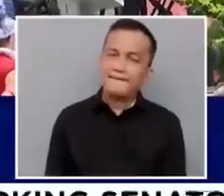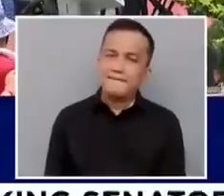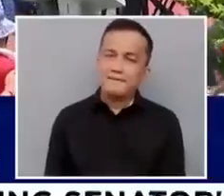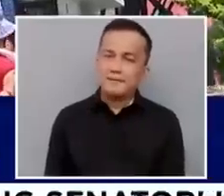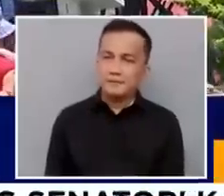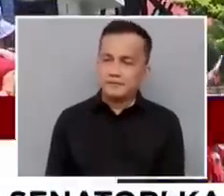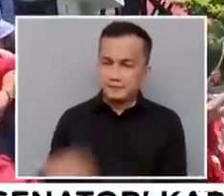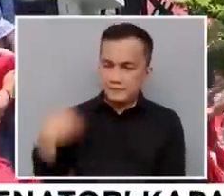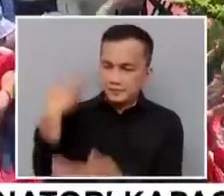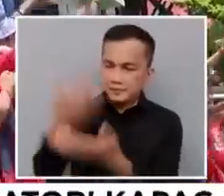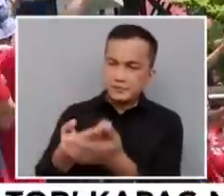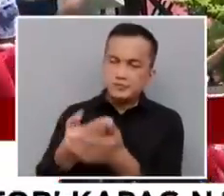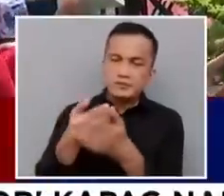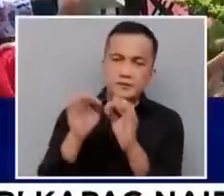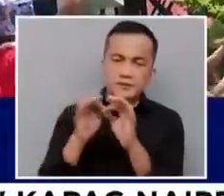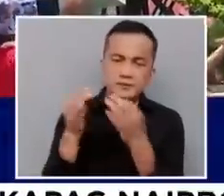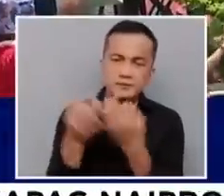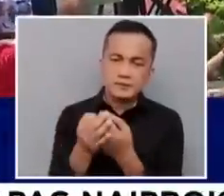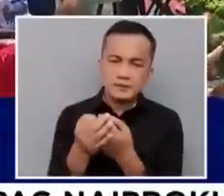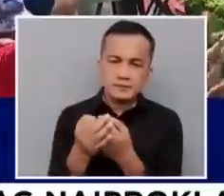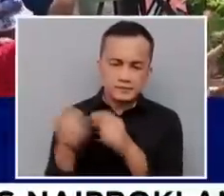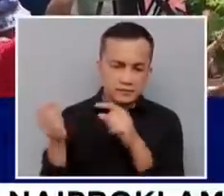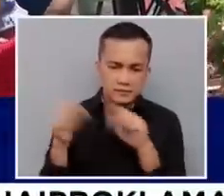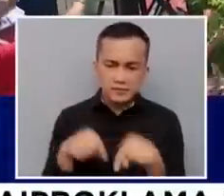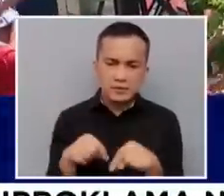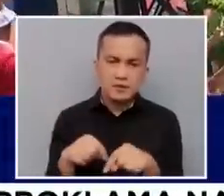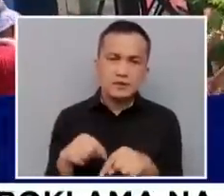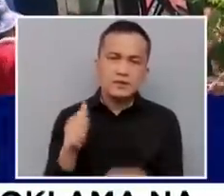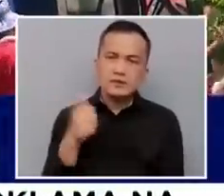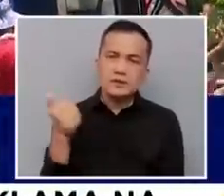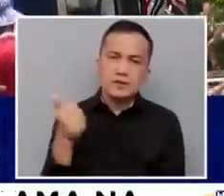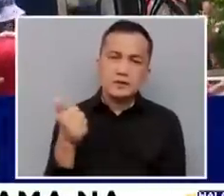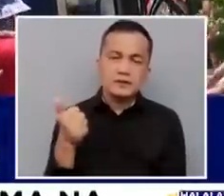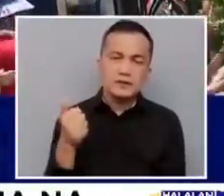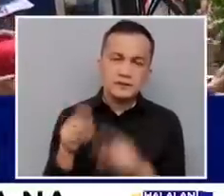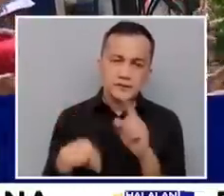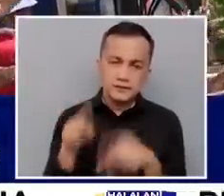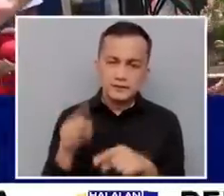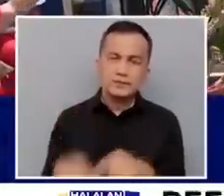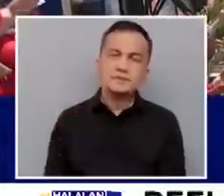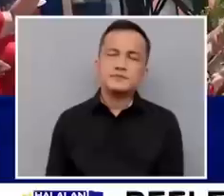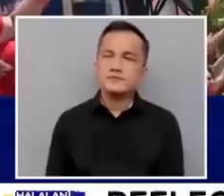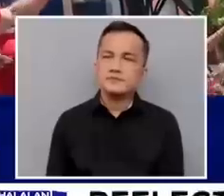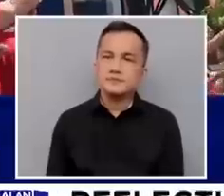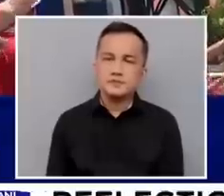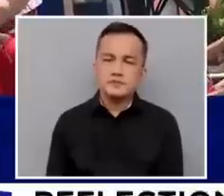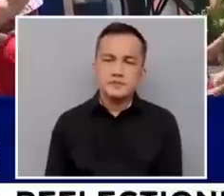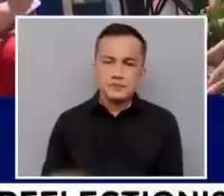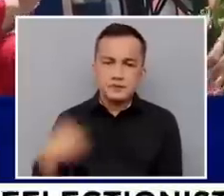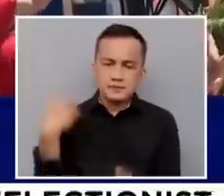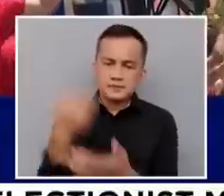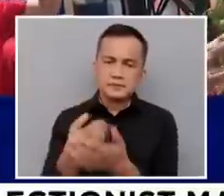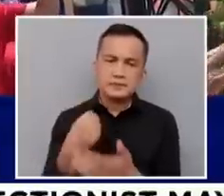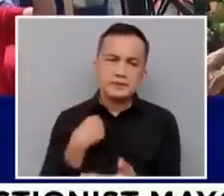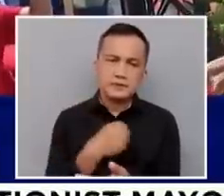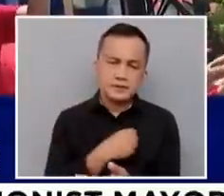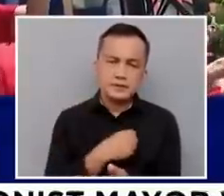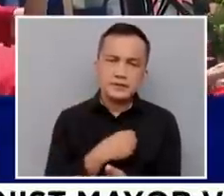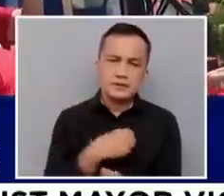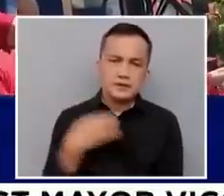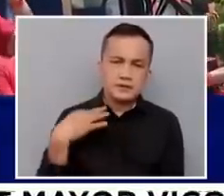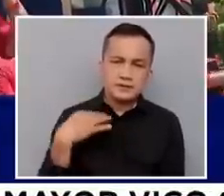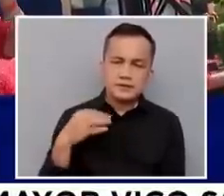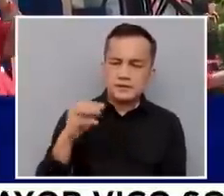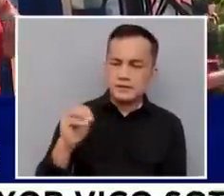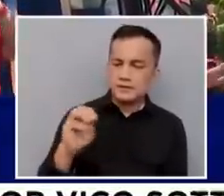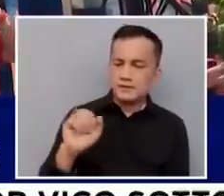arrive, when the family arrive, narito na rin yung ibang mga ano nila, ibang mga kaibigan. Narito rin si senatorial candidate Mark Villar, no,